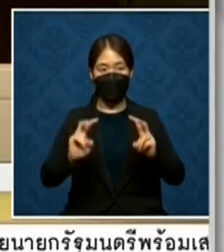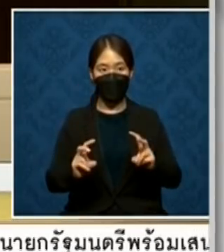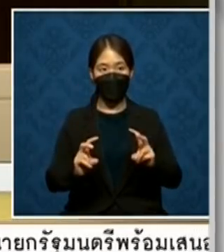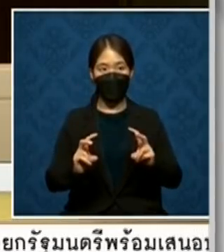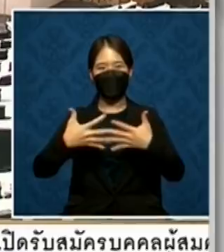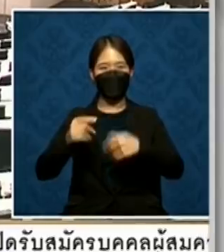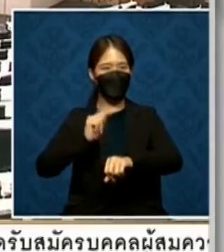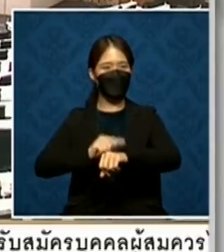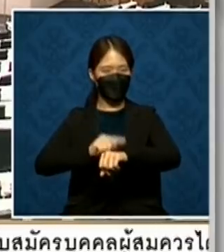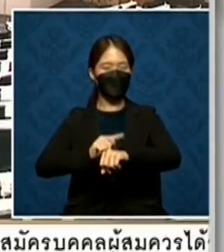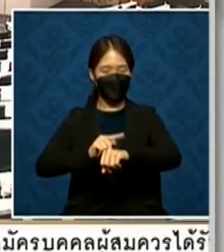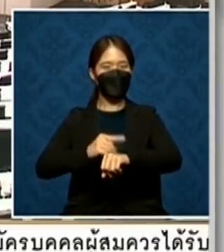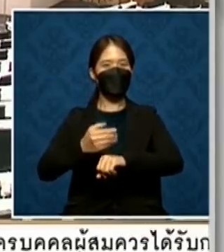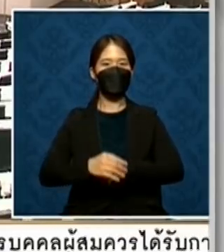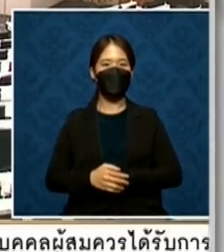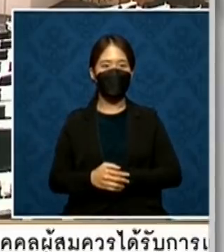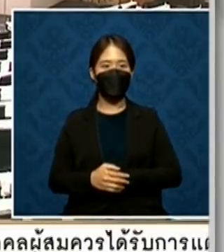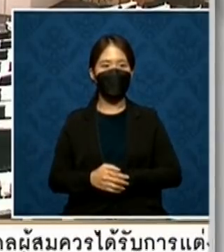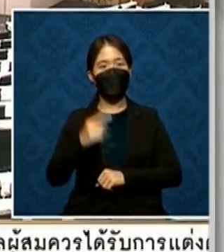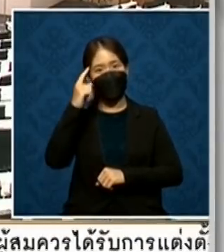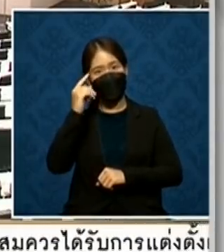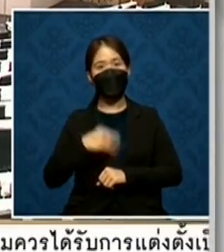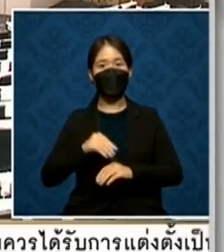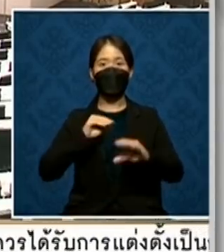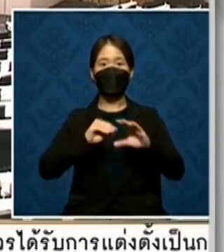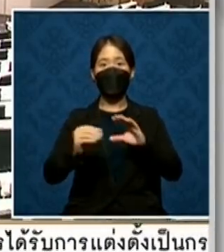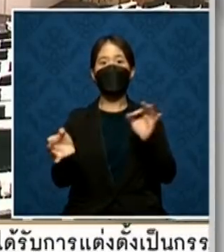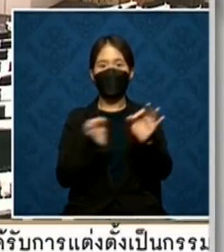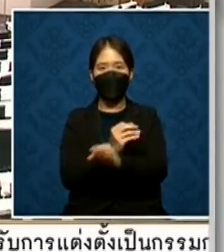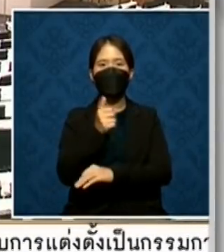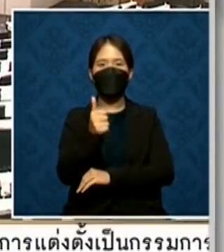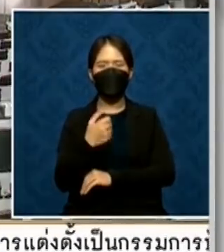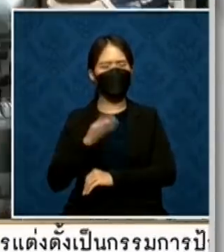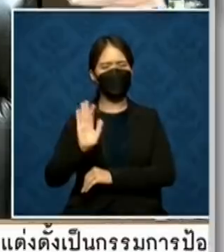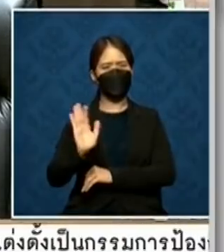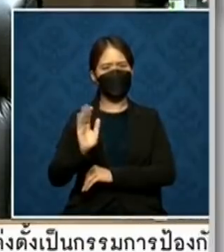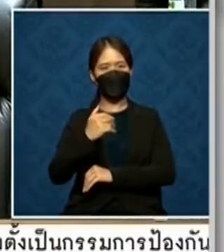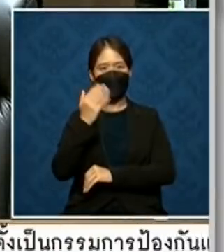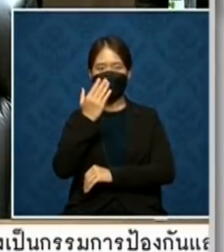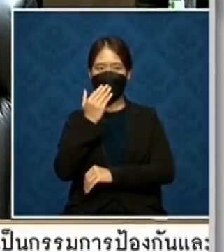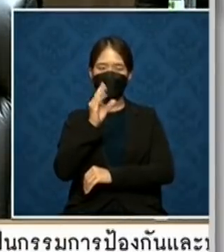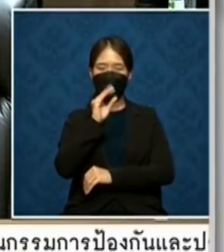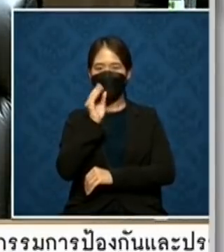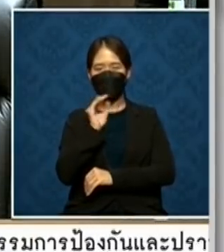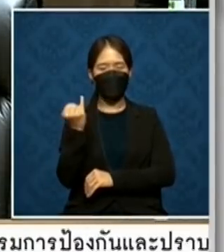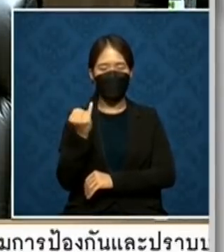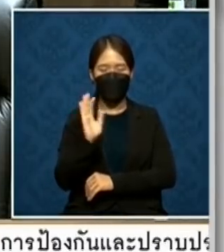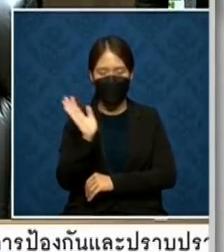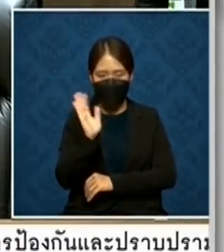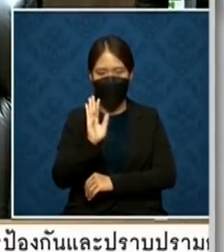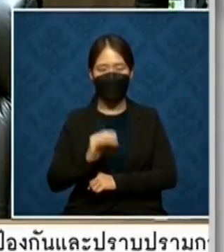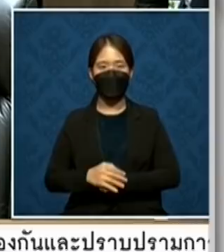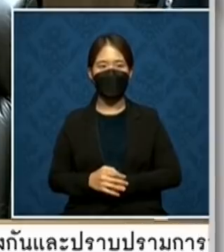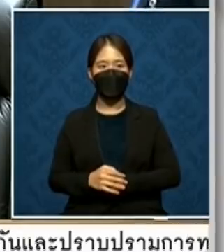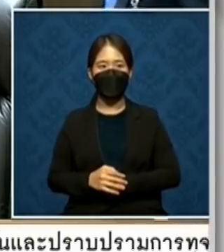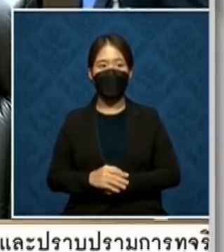ตุมันเกิดอย่างนั้นนะครับแต่มันนานๆครั้งแต่ช่วงนี้จะสังเกตได้ว่าในช่วงเดือนที่ผ่านมาอย่างสัปดาห์ที่แล้วสัปดาห์เดียวประชุม3วันเนี่ยสภ